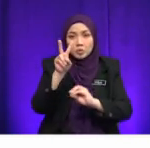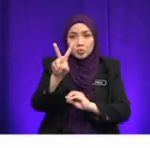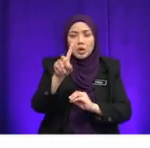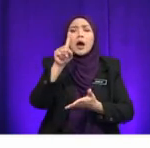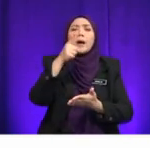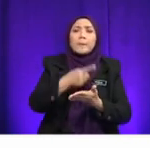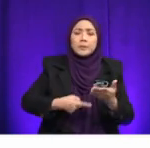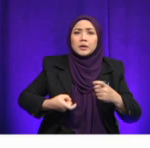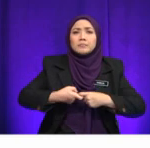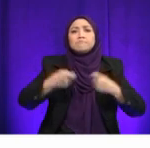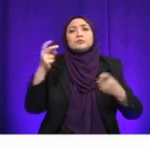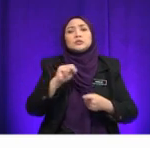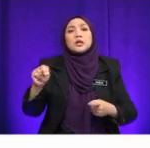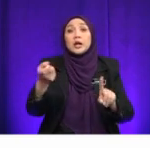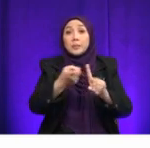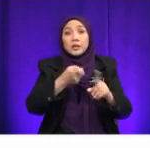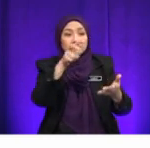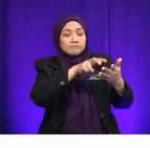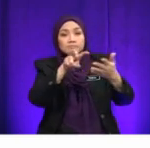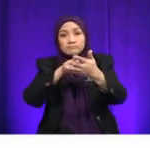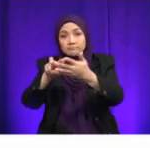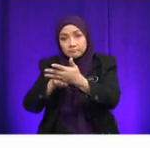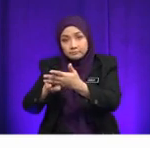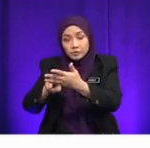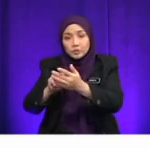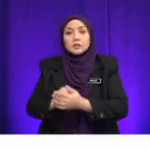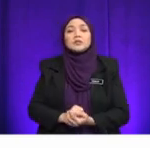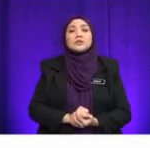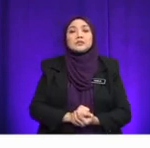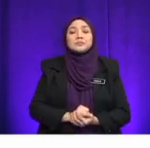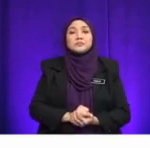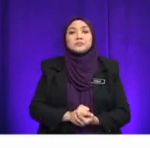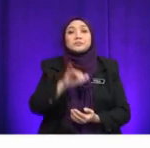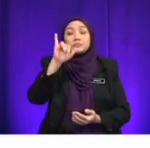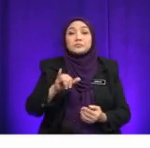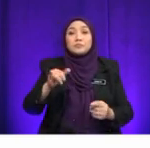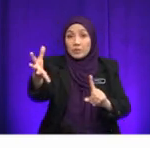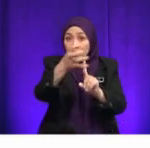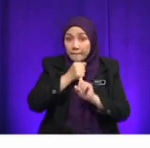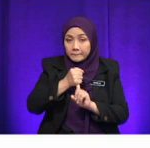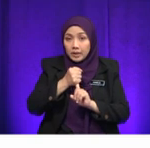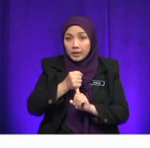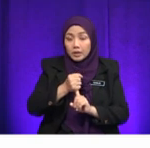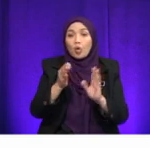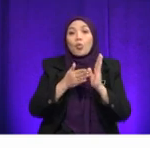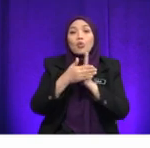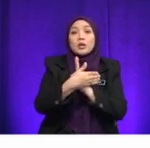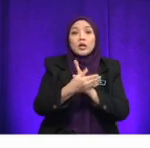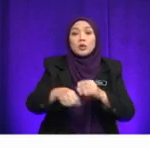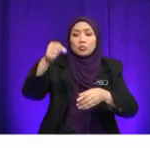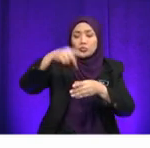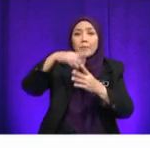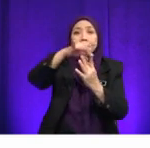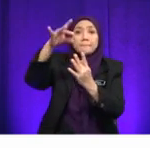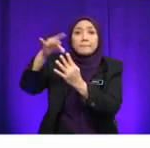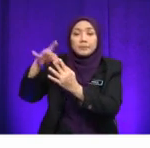daripada tinjauan yang dilakukan oleh yang dicapai undian oleh majelis Negeri berhubung